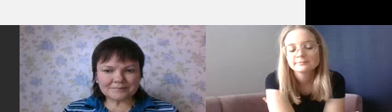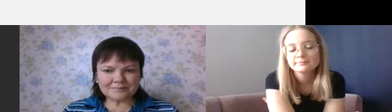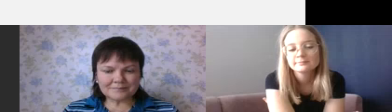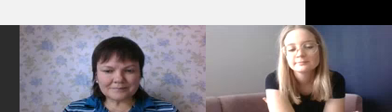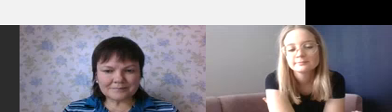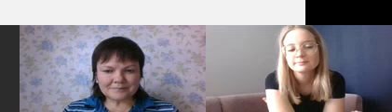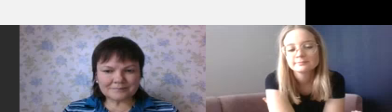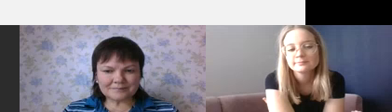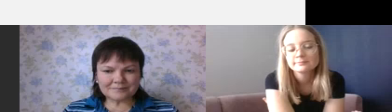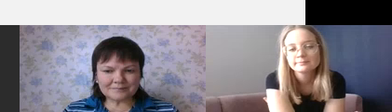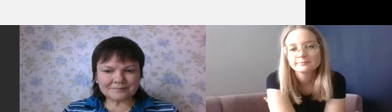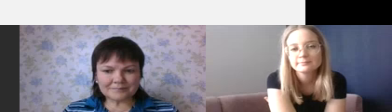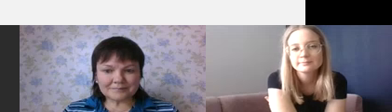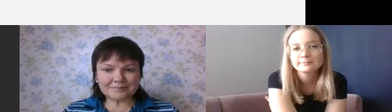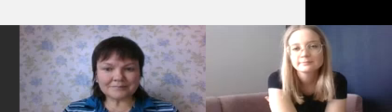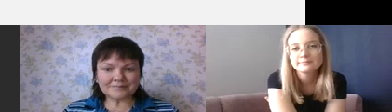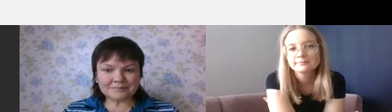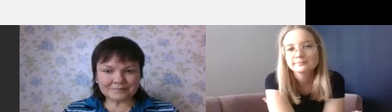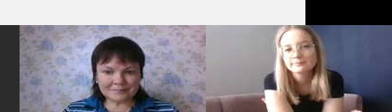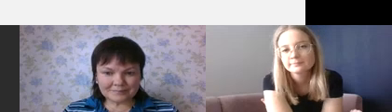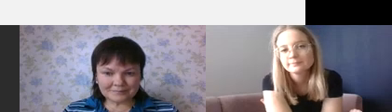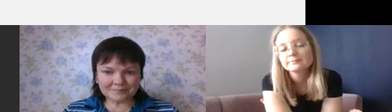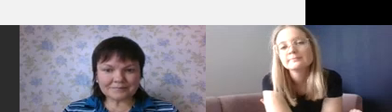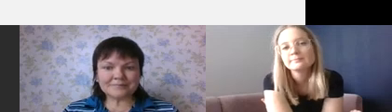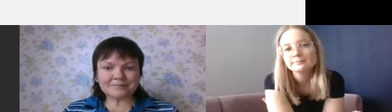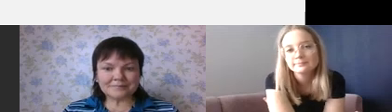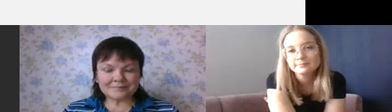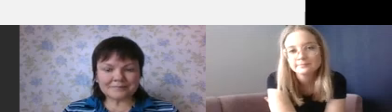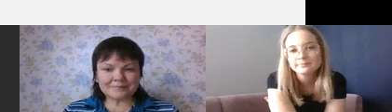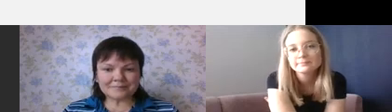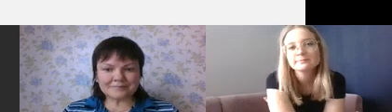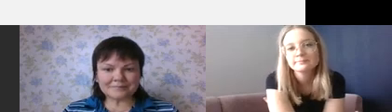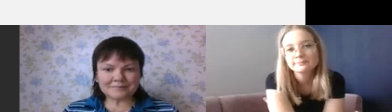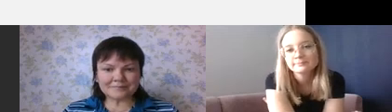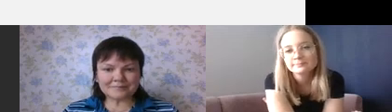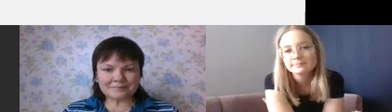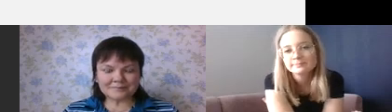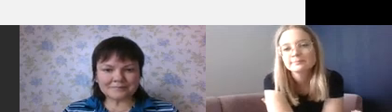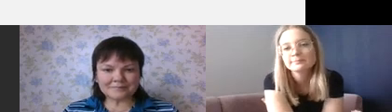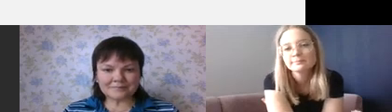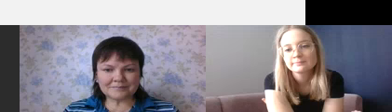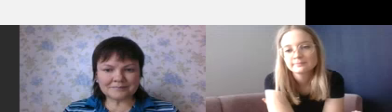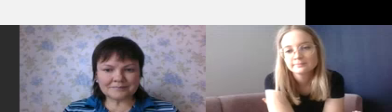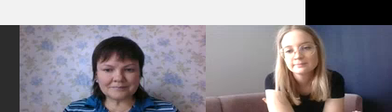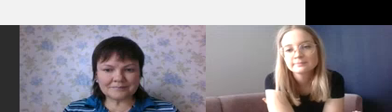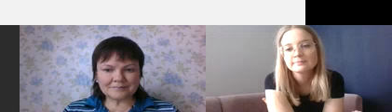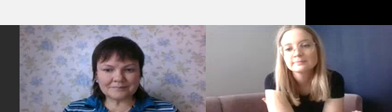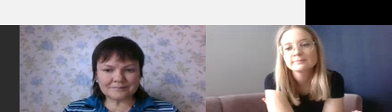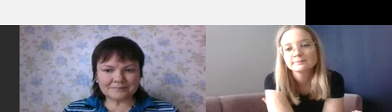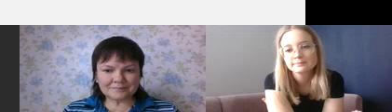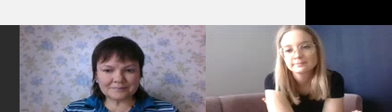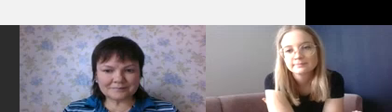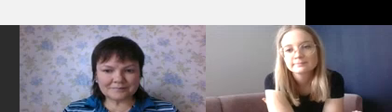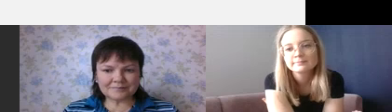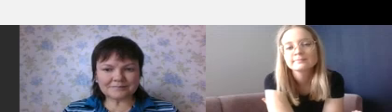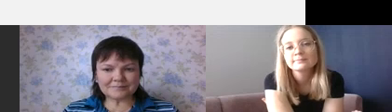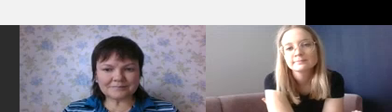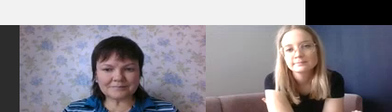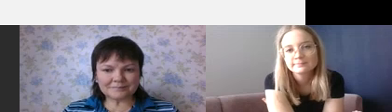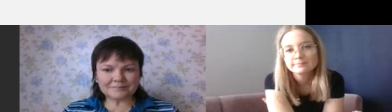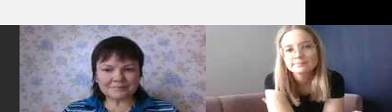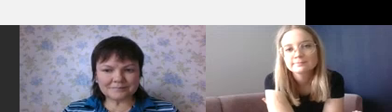meeldis just täpsemalt kõnesid anda ja dialoog rääkides, siis arvatavasti see tähendab seda, et mulle meeldib just rohkem suhelda